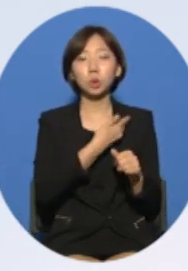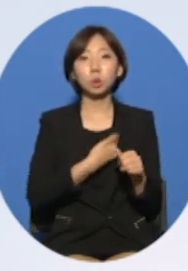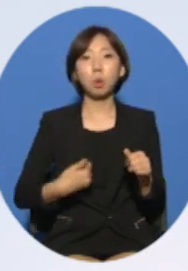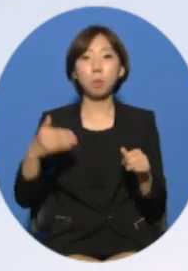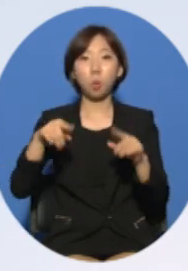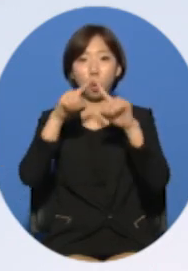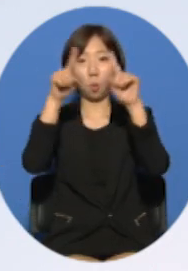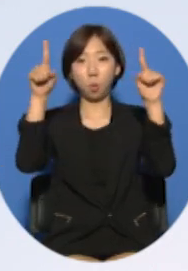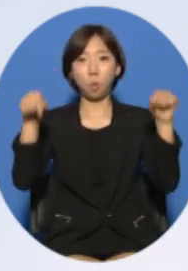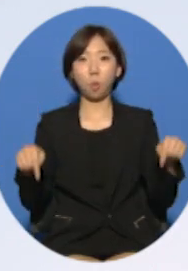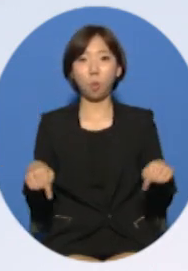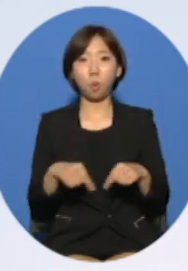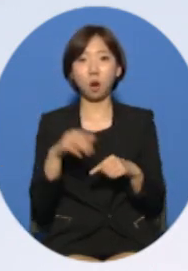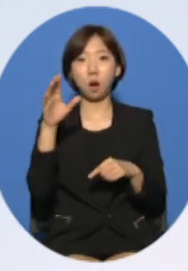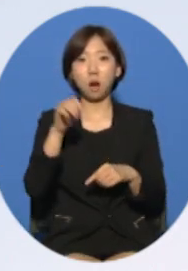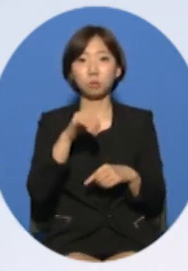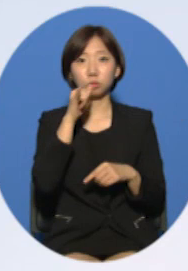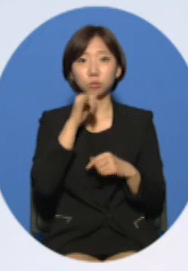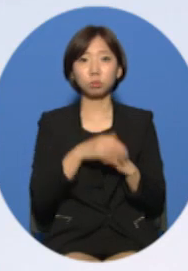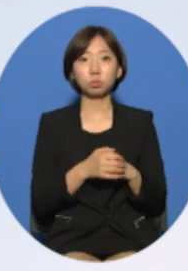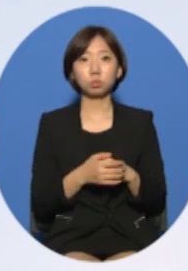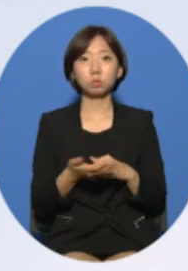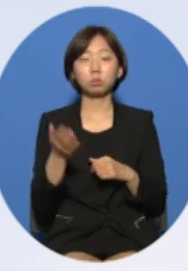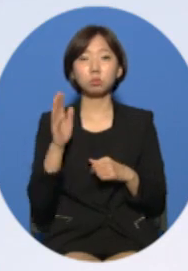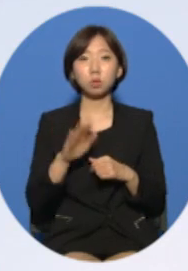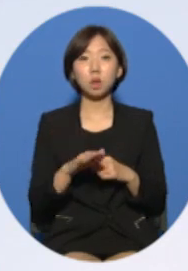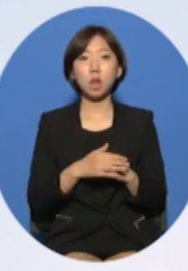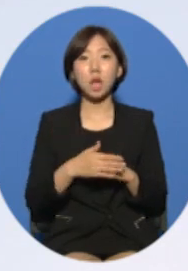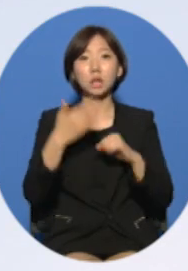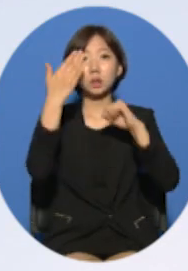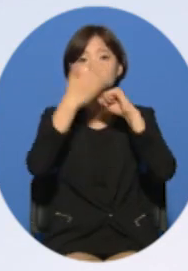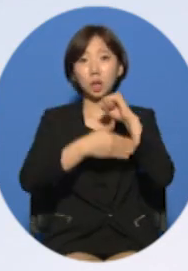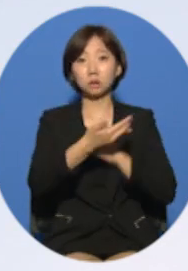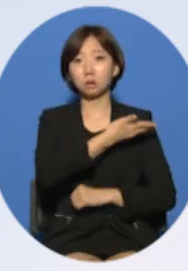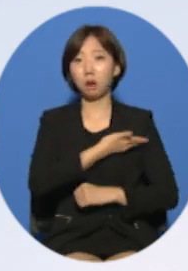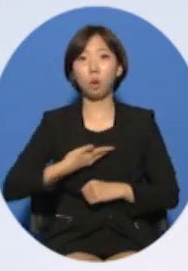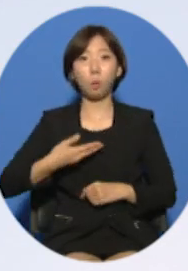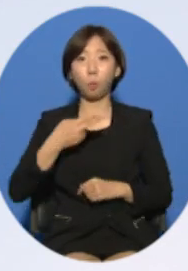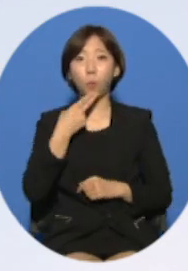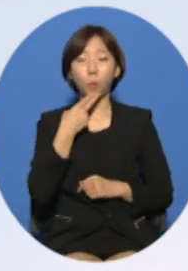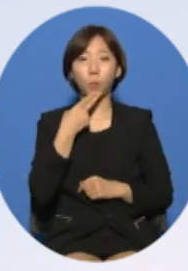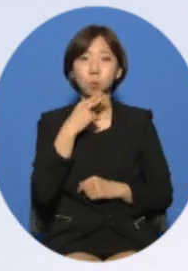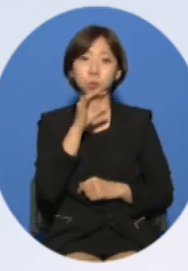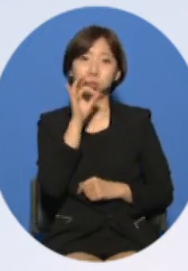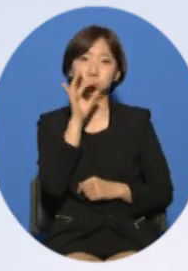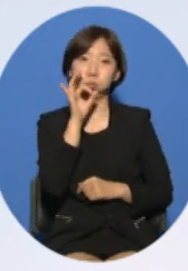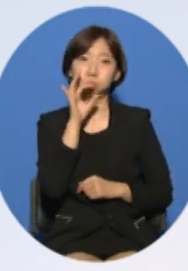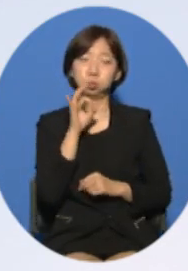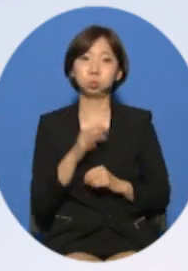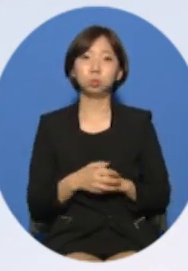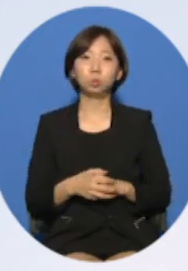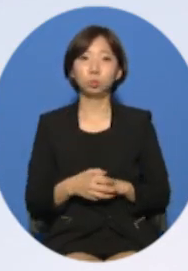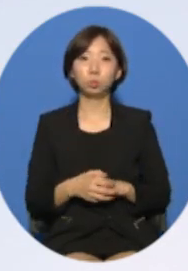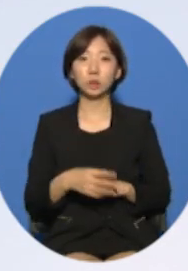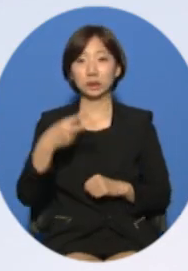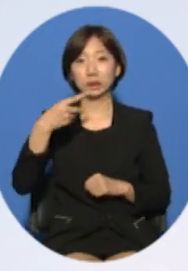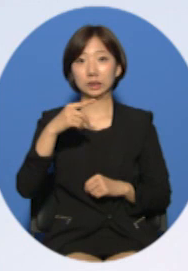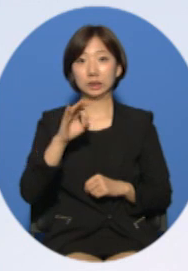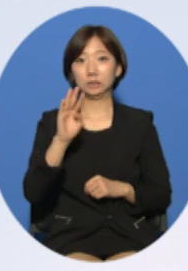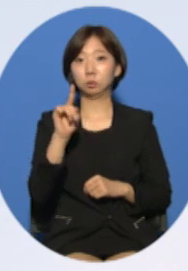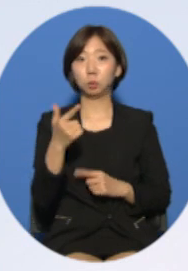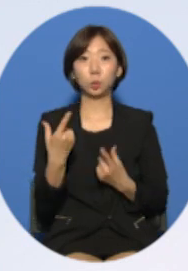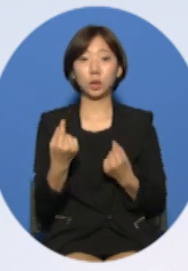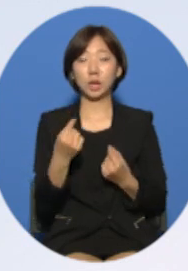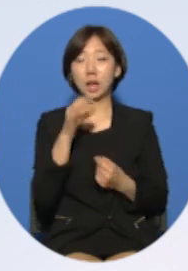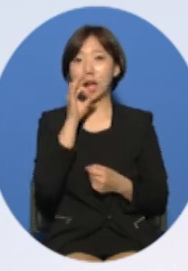띄워가지고 등본 같은 거. 아, 네. 근데 이제 다 되는데 사진이 없으니까 본인 확인이 본인인지 아닌지를 그렇죠. 몰라서 네. 그런 경우가